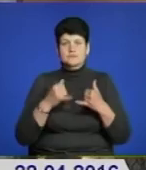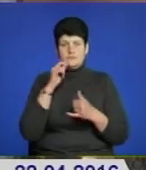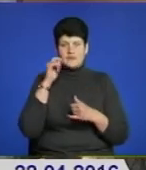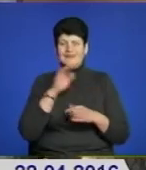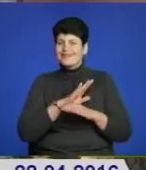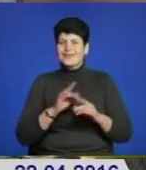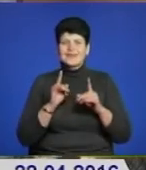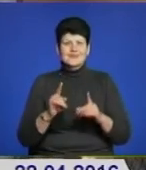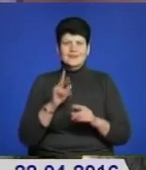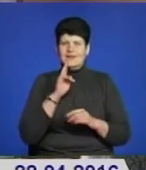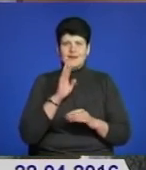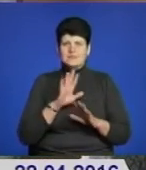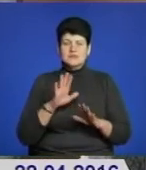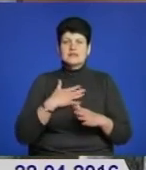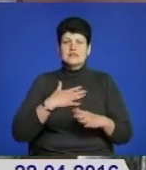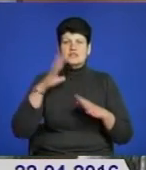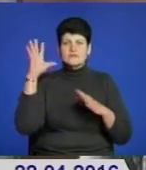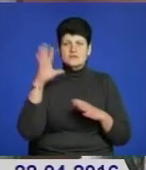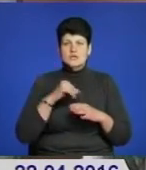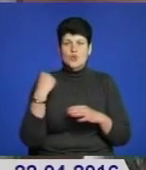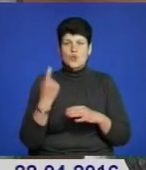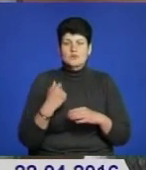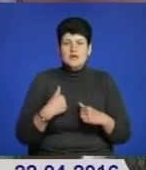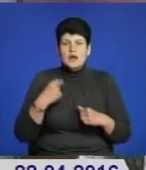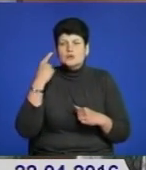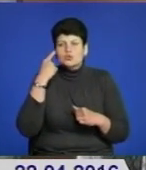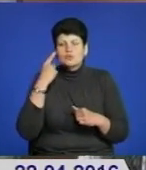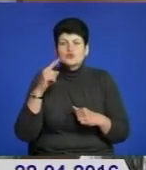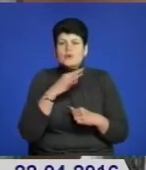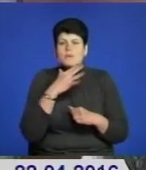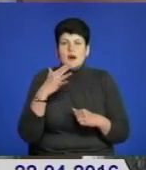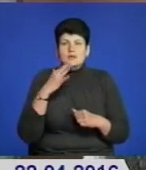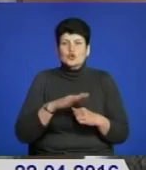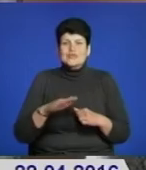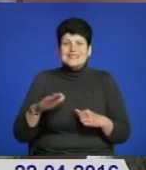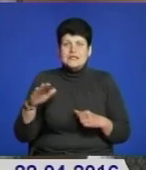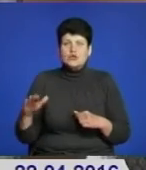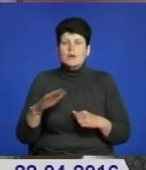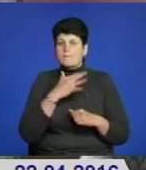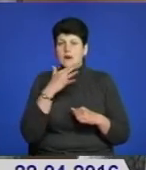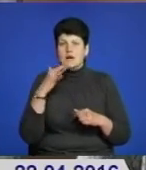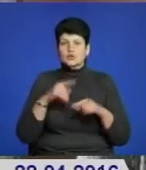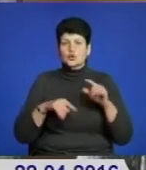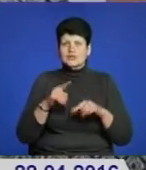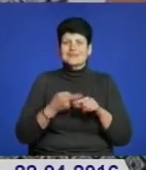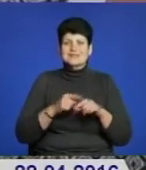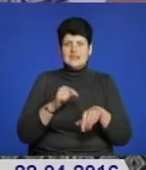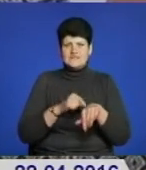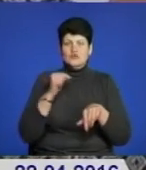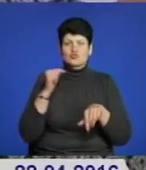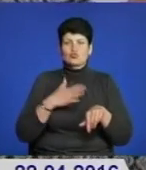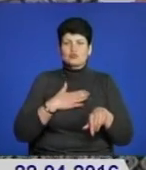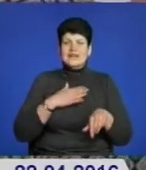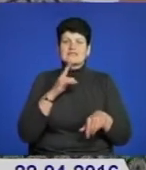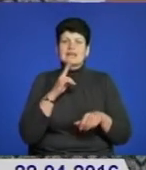Не тільки для Кременця, для нашої цілої області. Я думаю, що дуже багато діток, дуже багато родин це відчують. В нас в